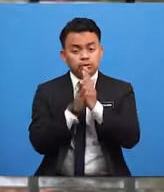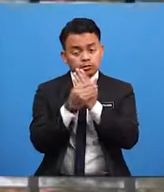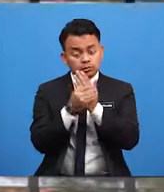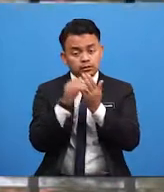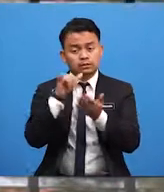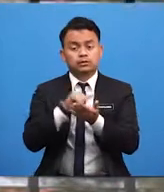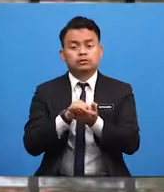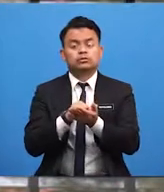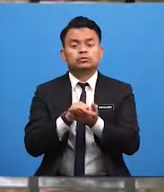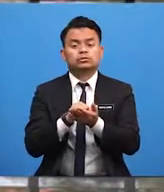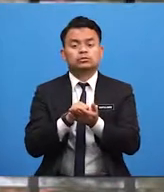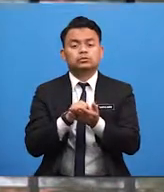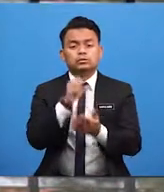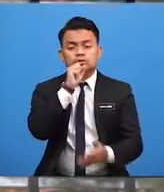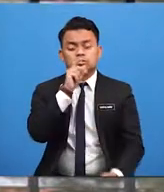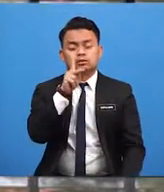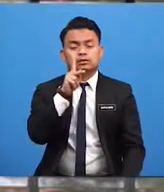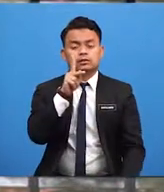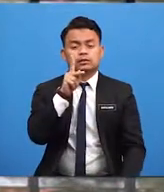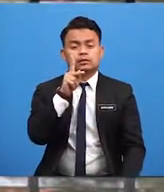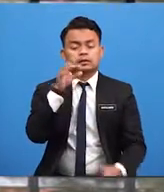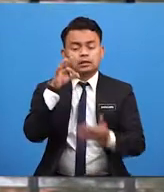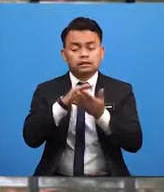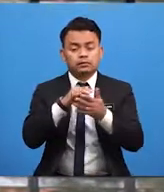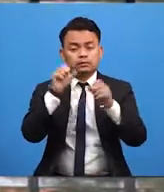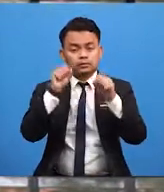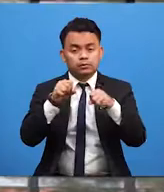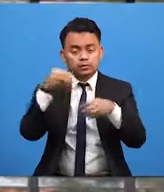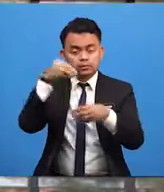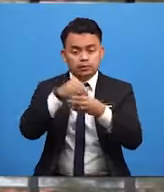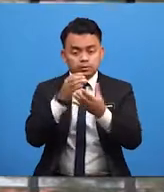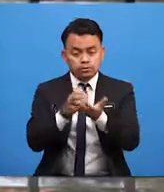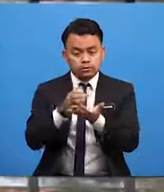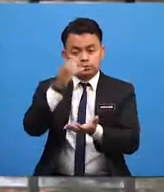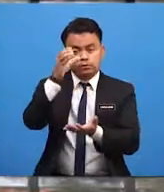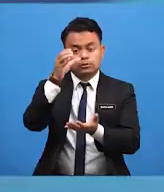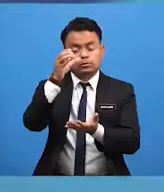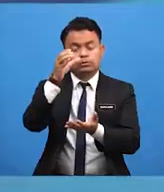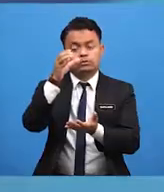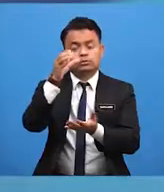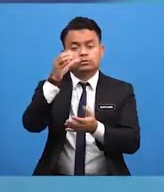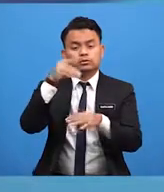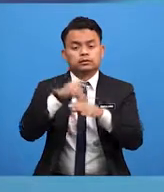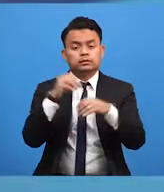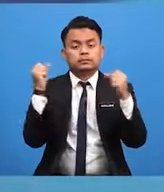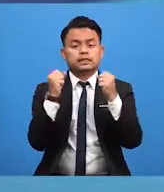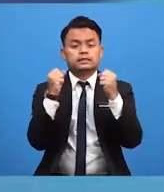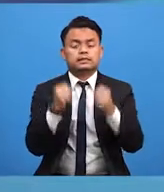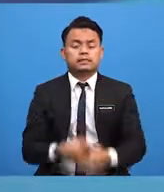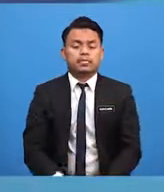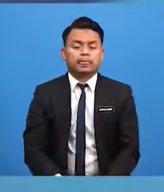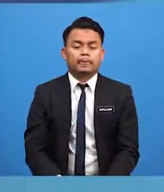Oleh itu, stok ayam boleh disimpan di dalam botol pada bahagian freezer.